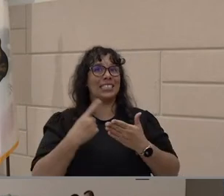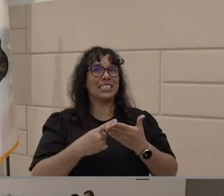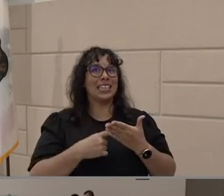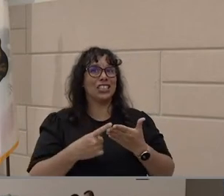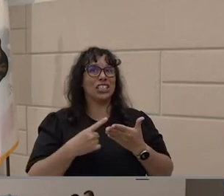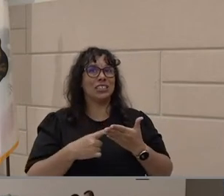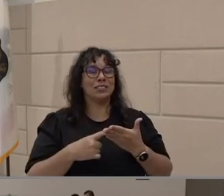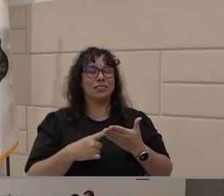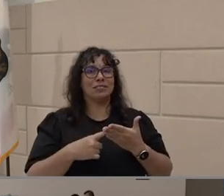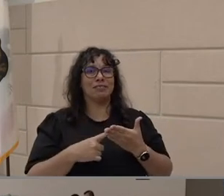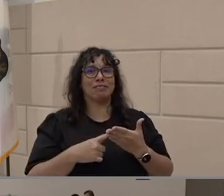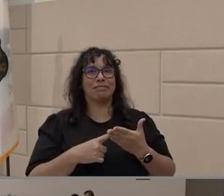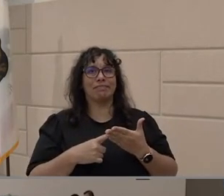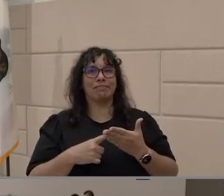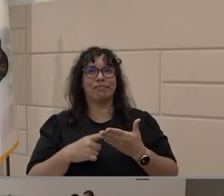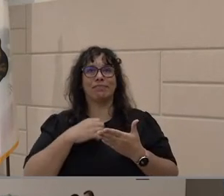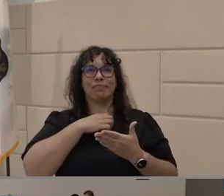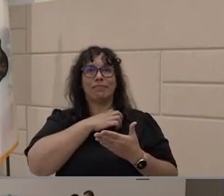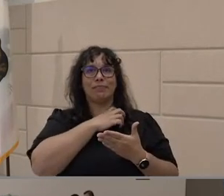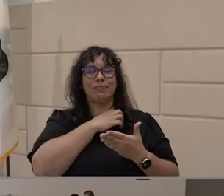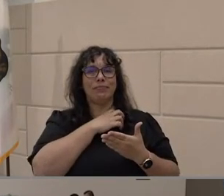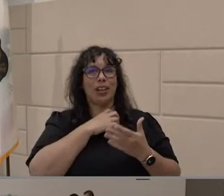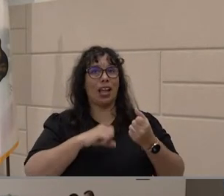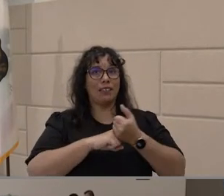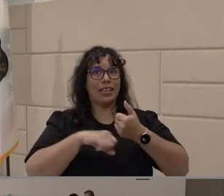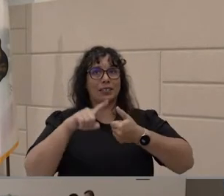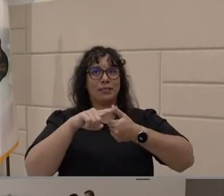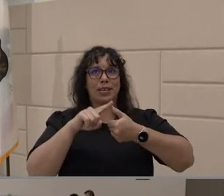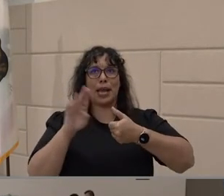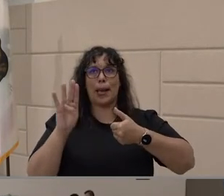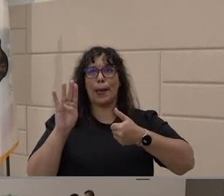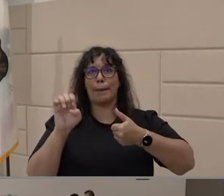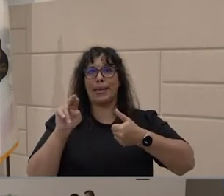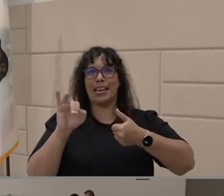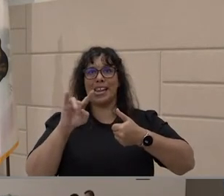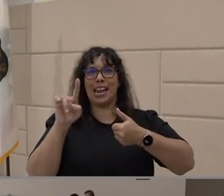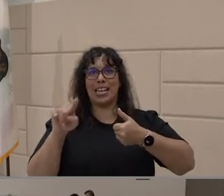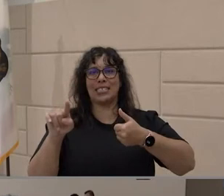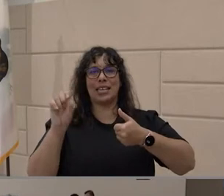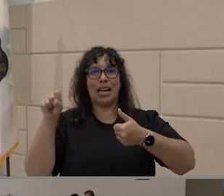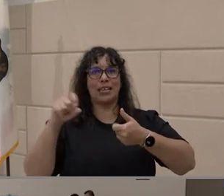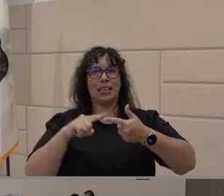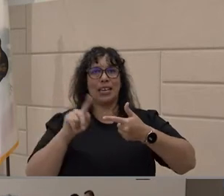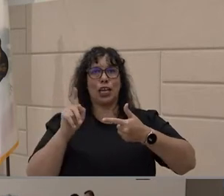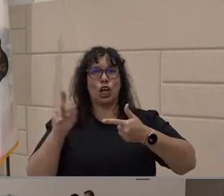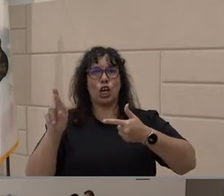មានអ្វីចង់ជជែកទេទាំងអស់មានការ